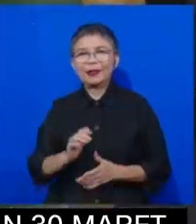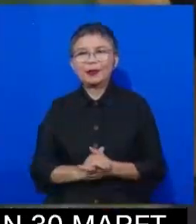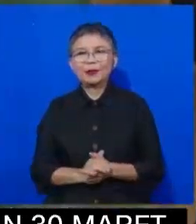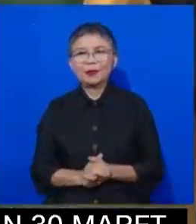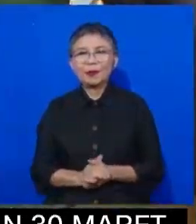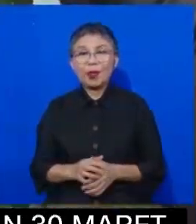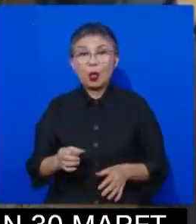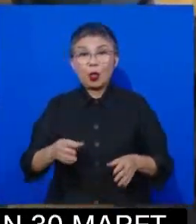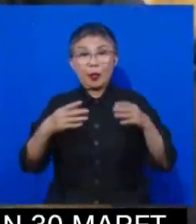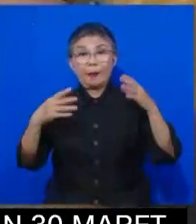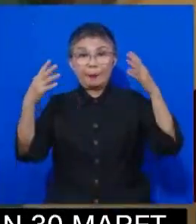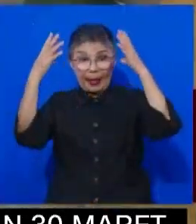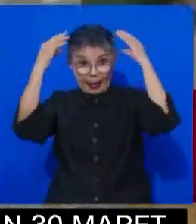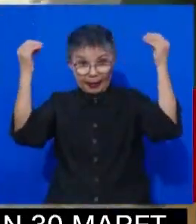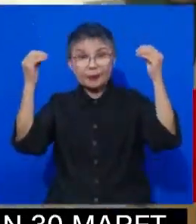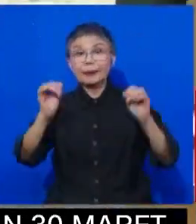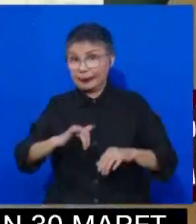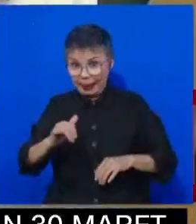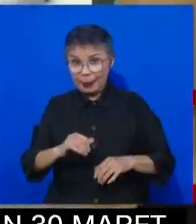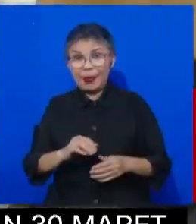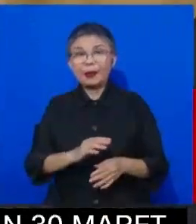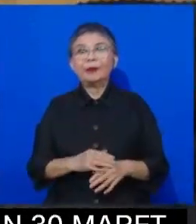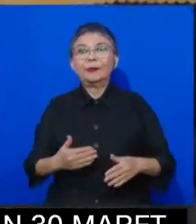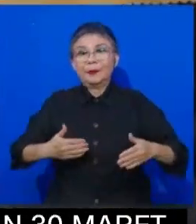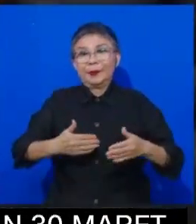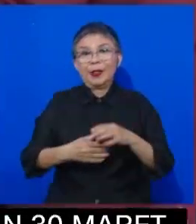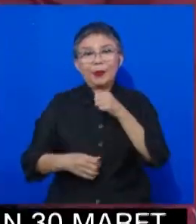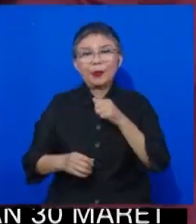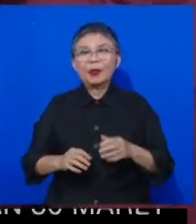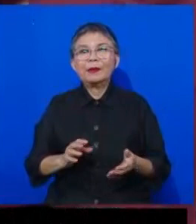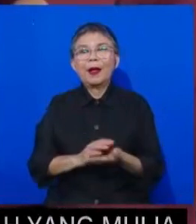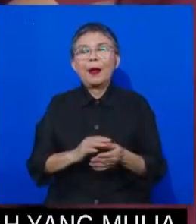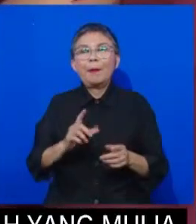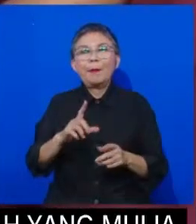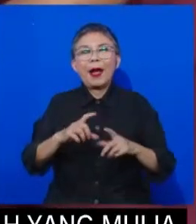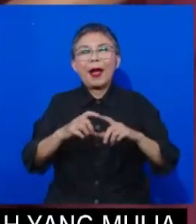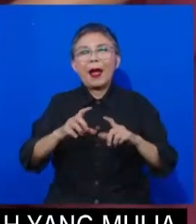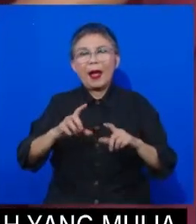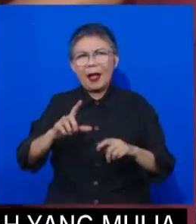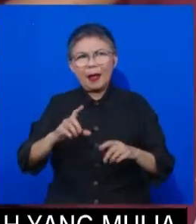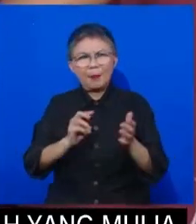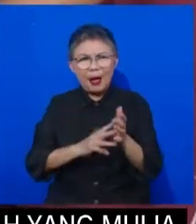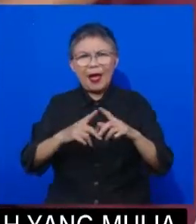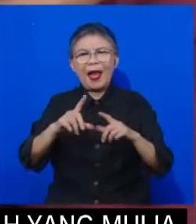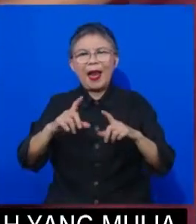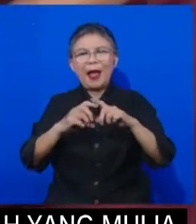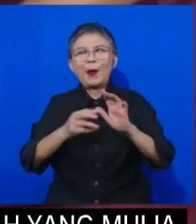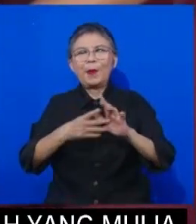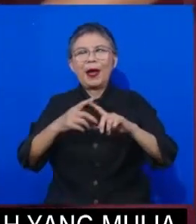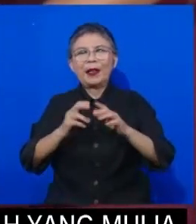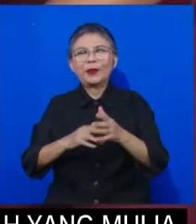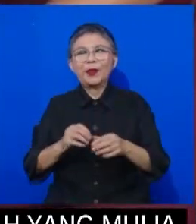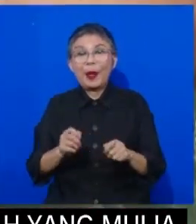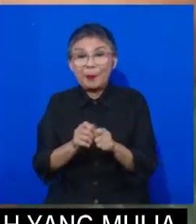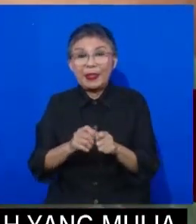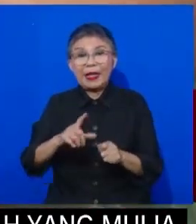tahun. Di Kota Padang, Sumatera Barat juga ada tradisi menjelang Ramadan, yakni tradisi malamang. Malamang adalah tradisi bersama-sama